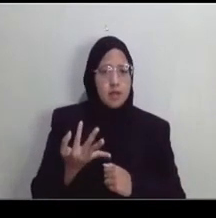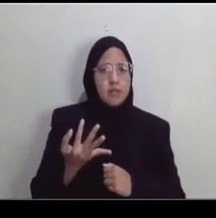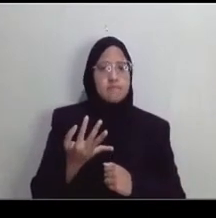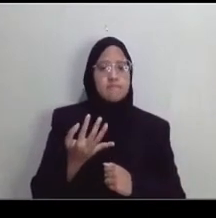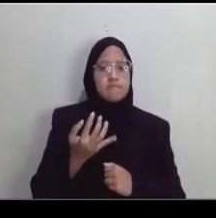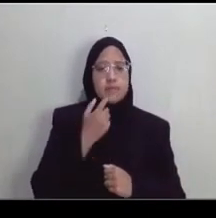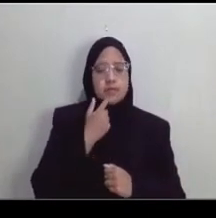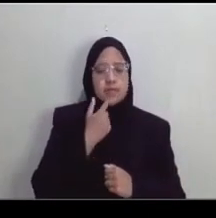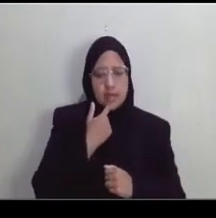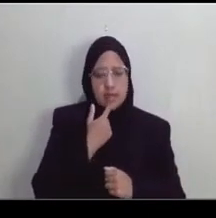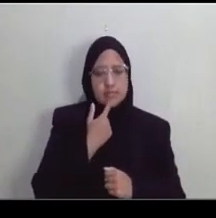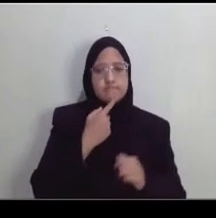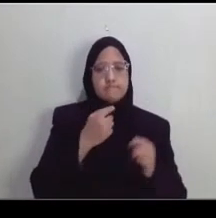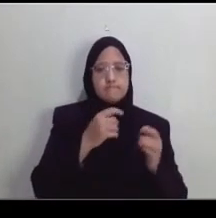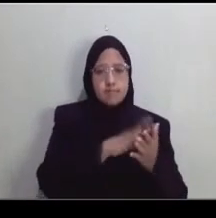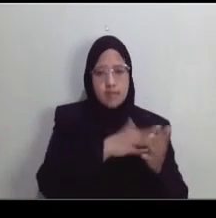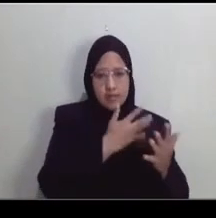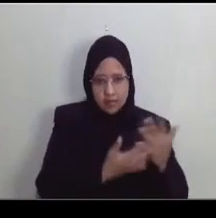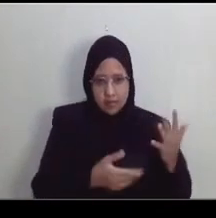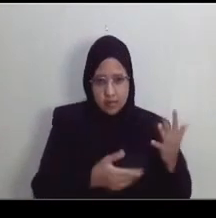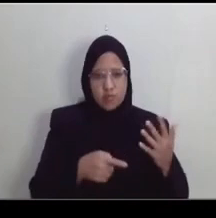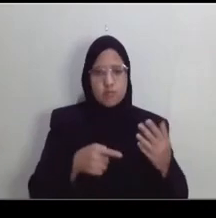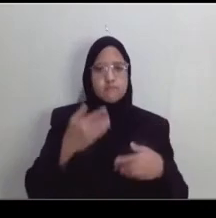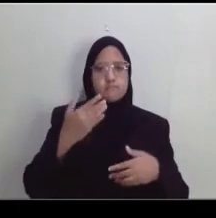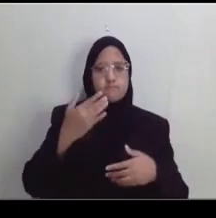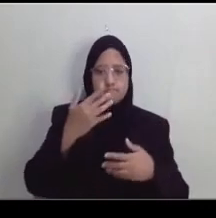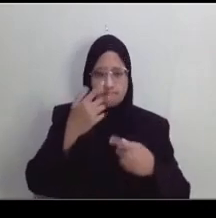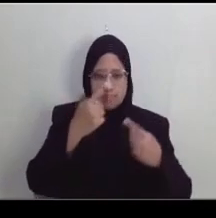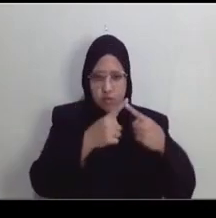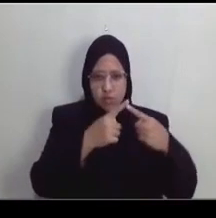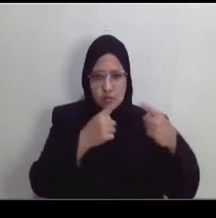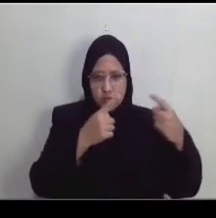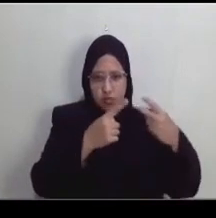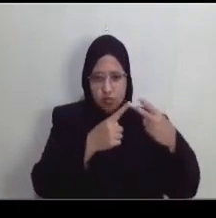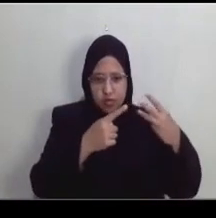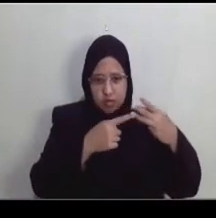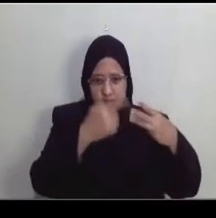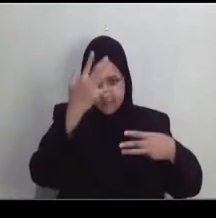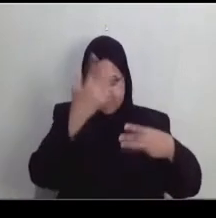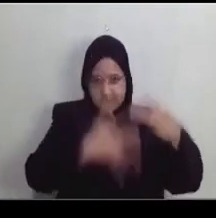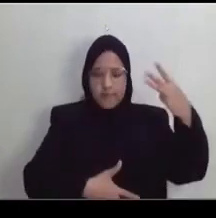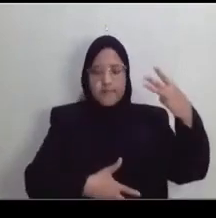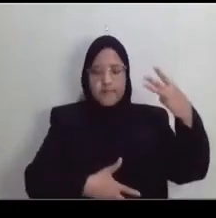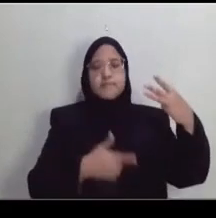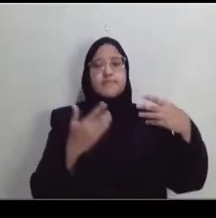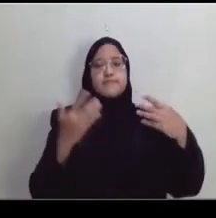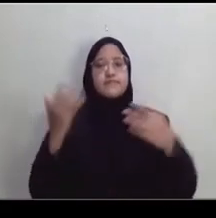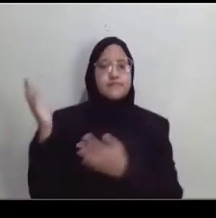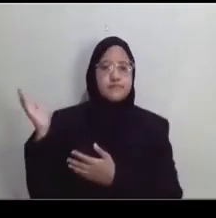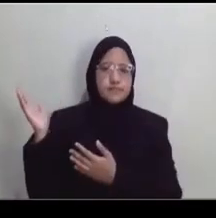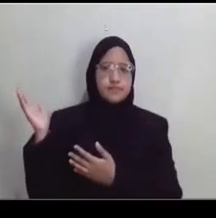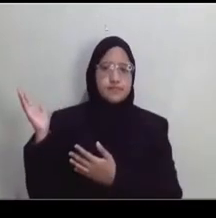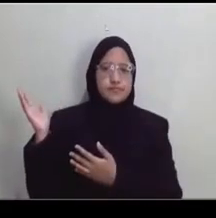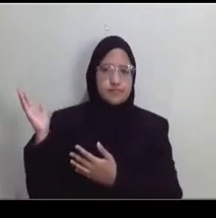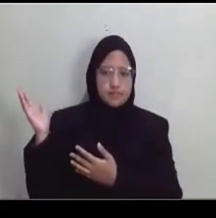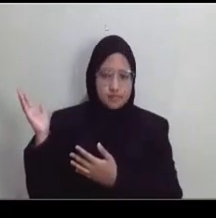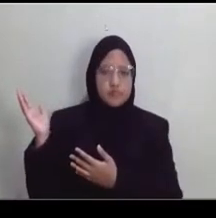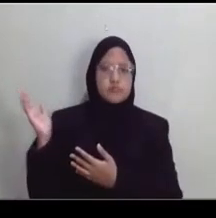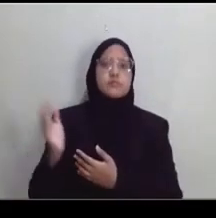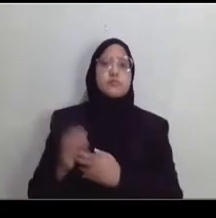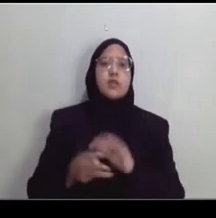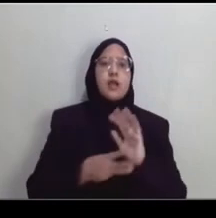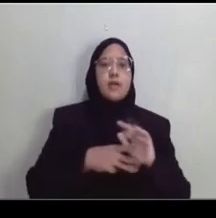diantaranya dianggap telah dibacakan 1 2 3 Majelis kehormatan